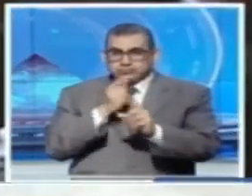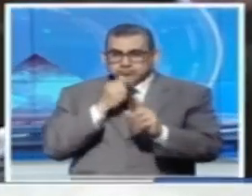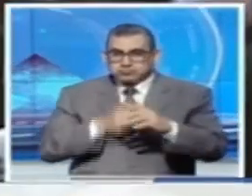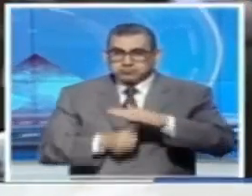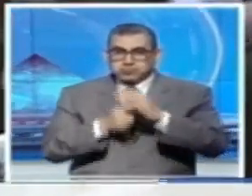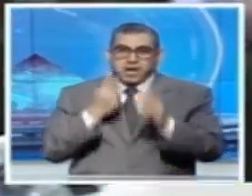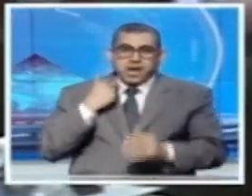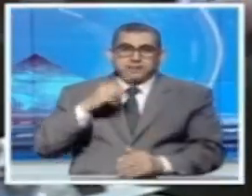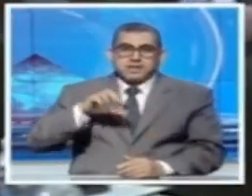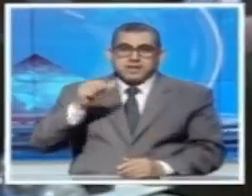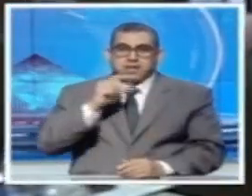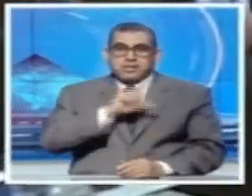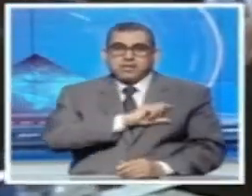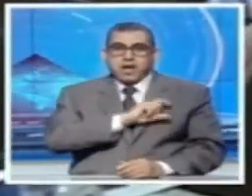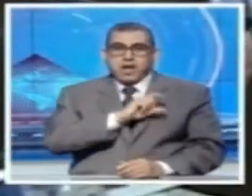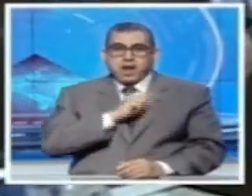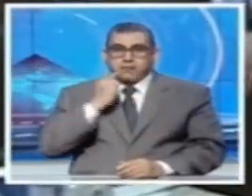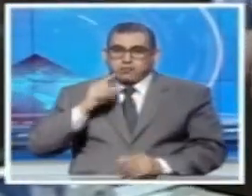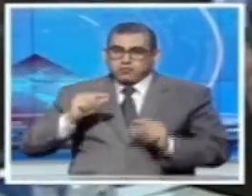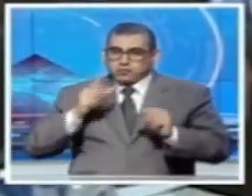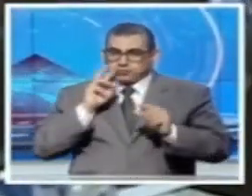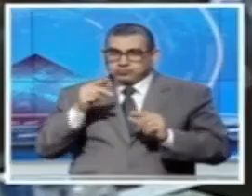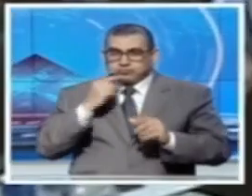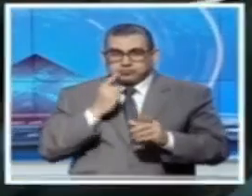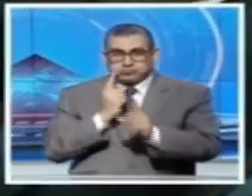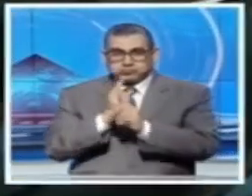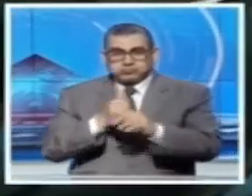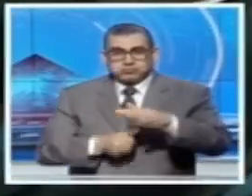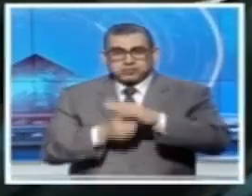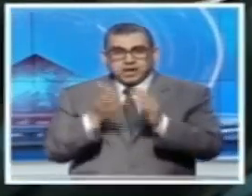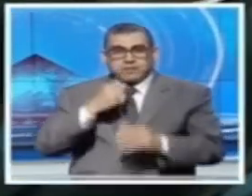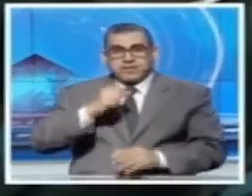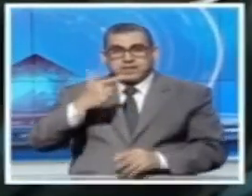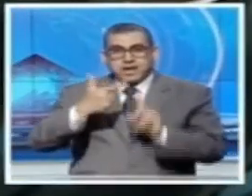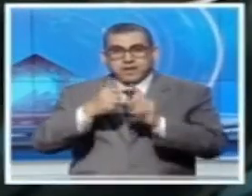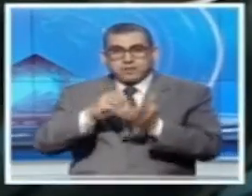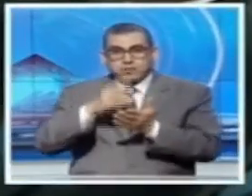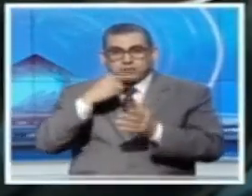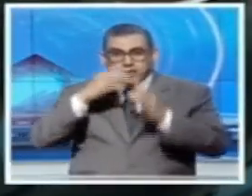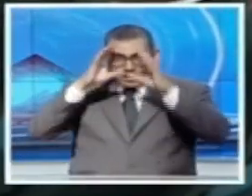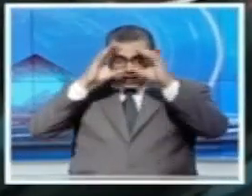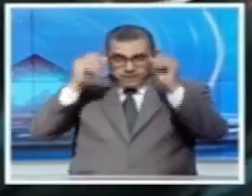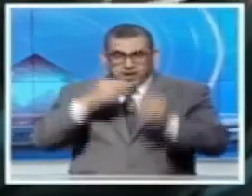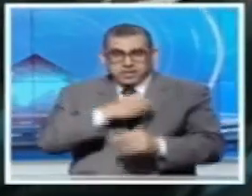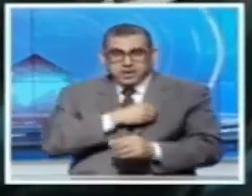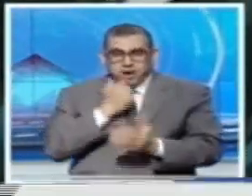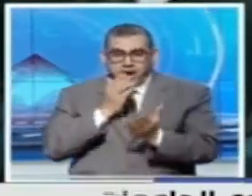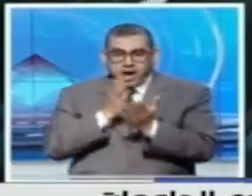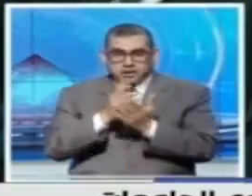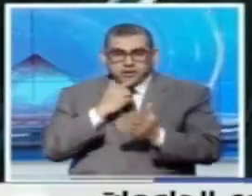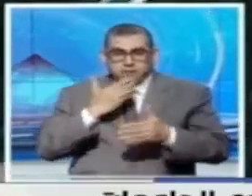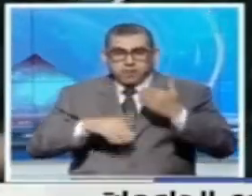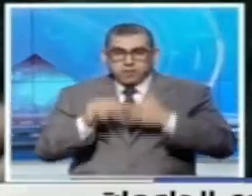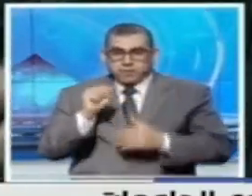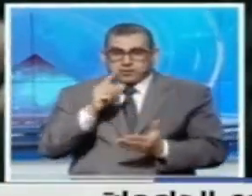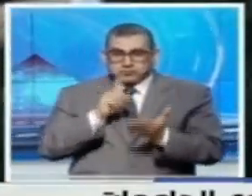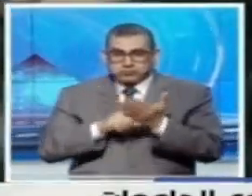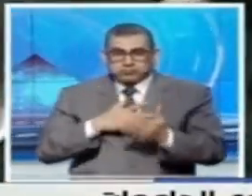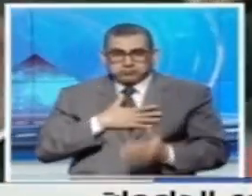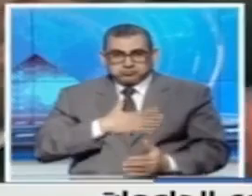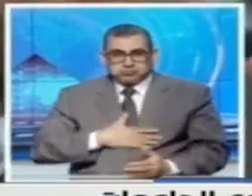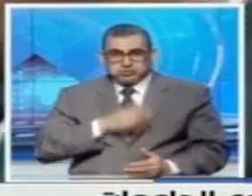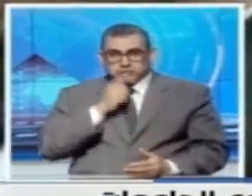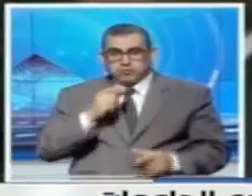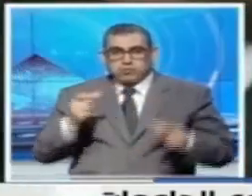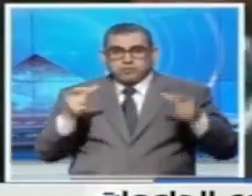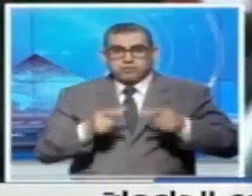التاسع للطلاب المثاليين، كذلك الملتقى القمة الثاني لمبادرة سفراء النوايا الحسنة لذوي الهمم، ملتقيات